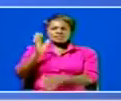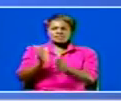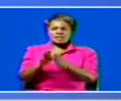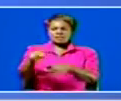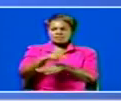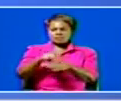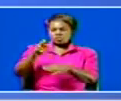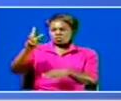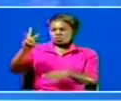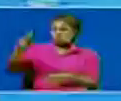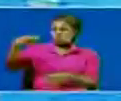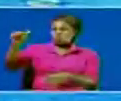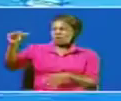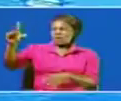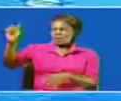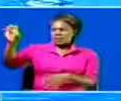ya Wales.